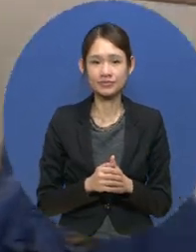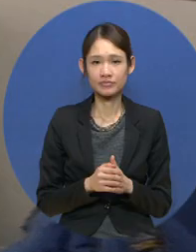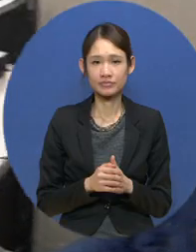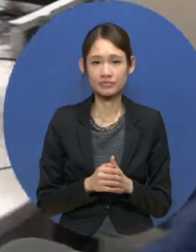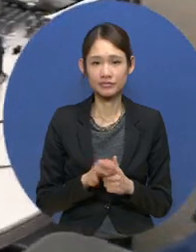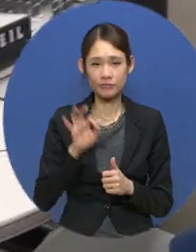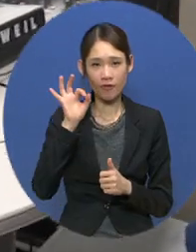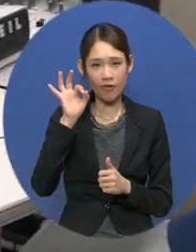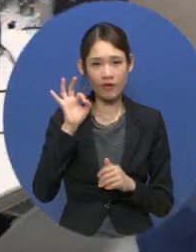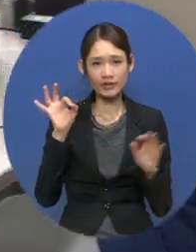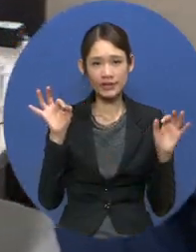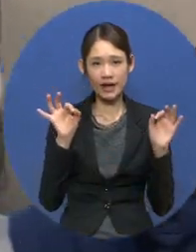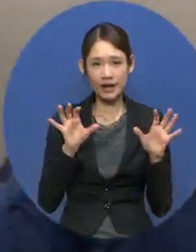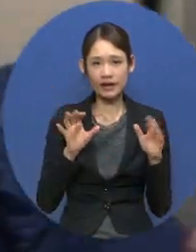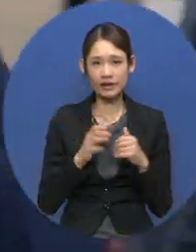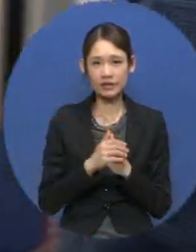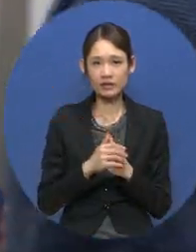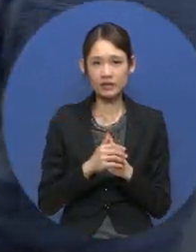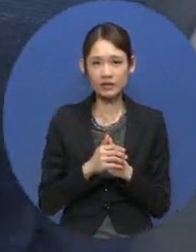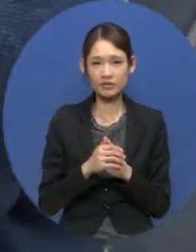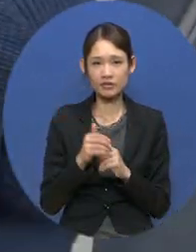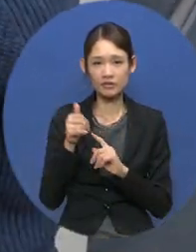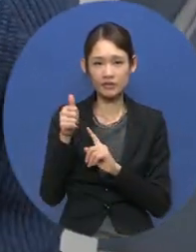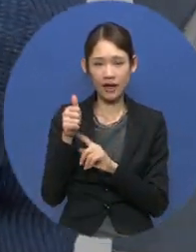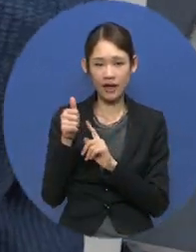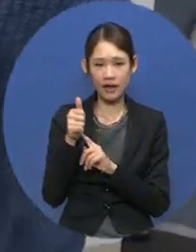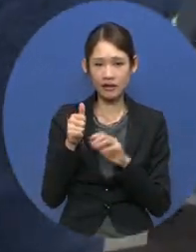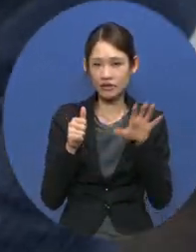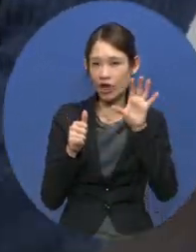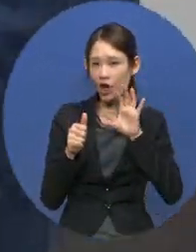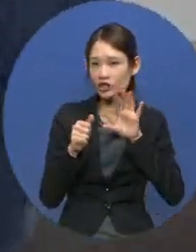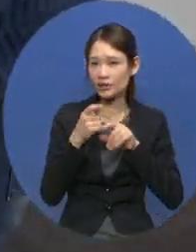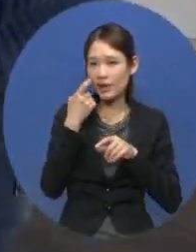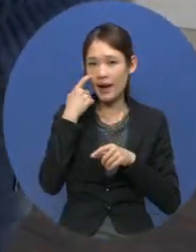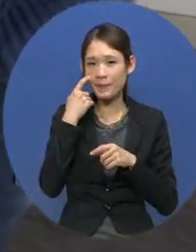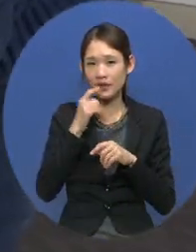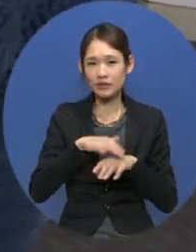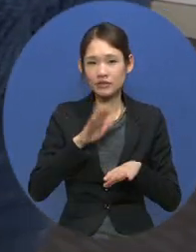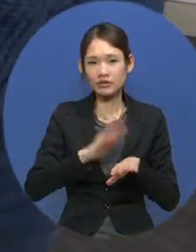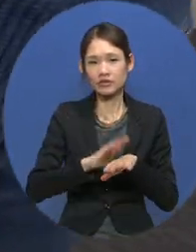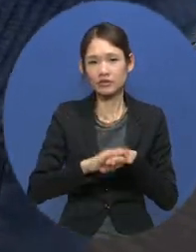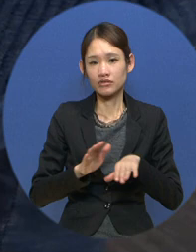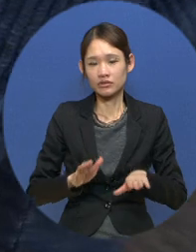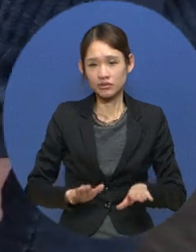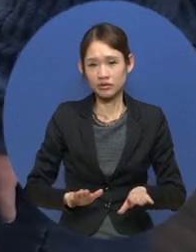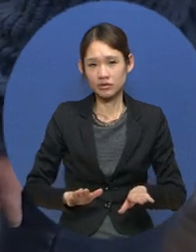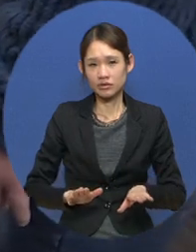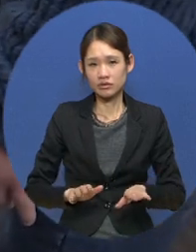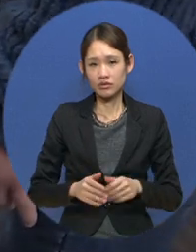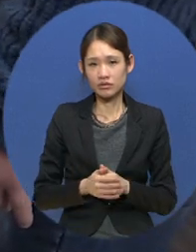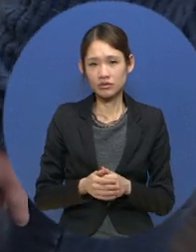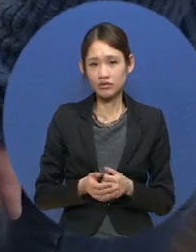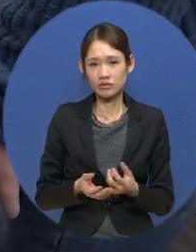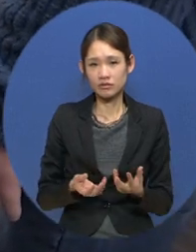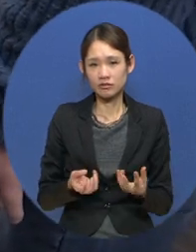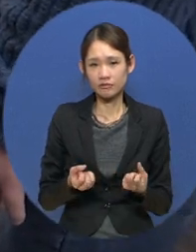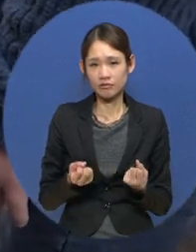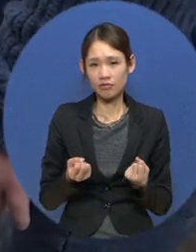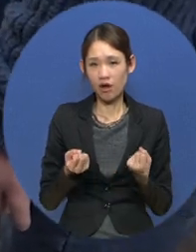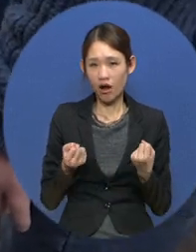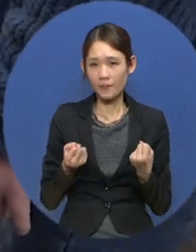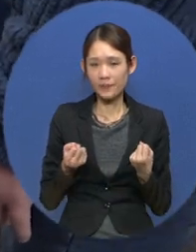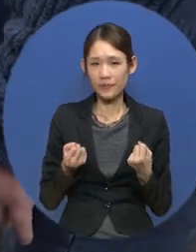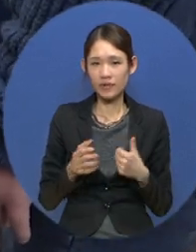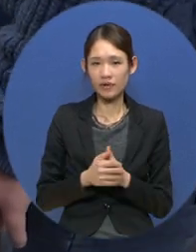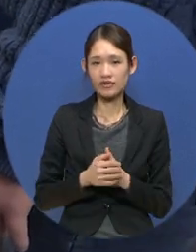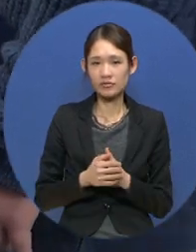잠깐만. 희강아, 요가 할 때 손을 점점 이렇게 하고 있다가 네가 힘을 이렇게 주고